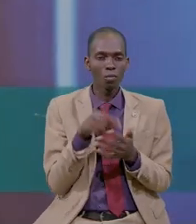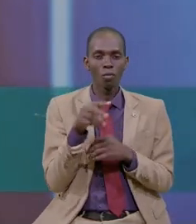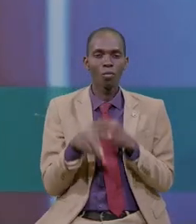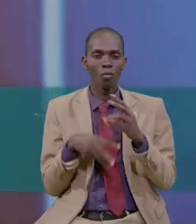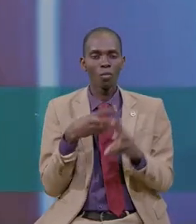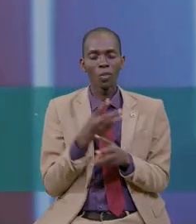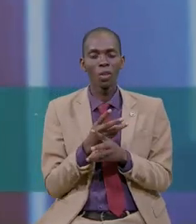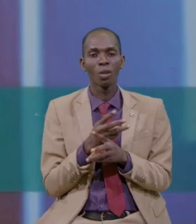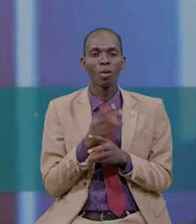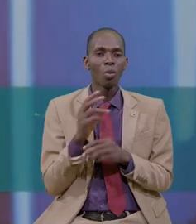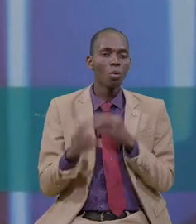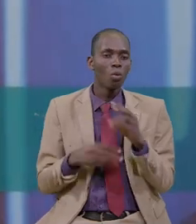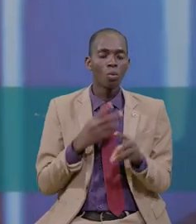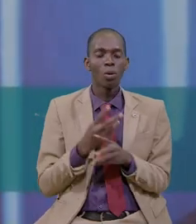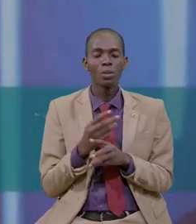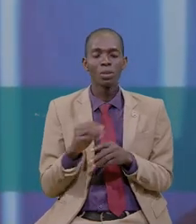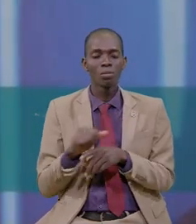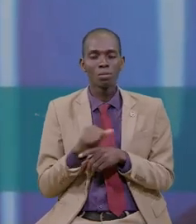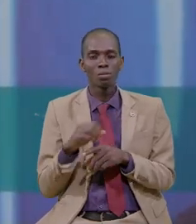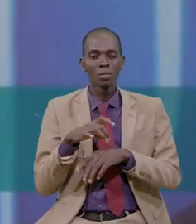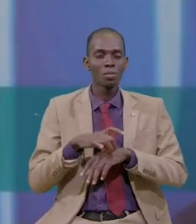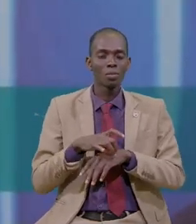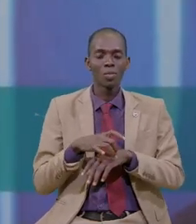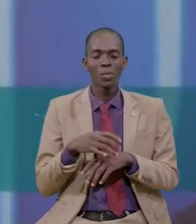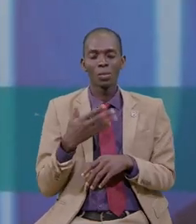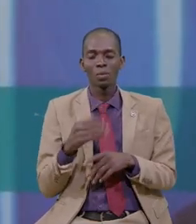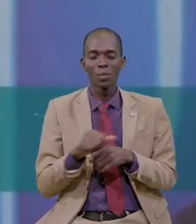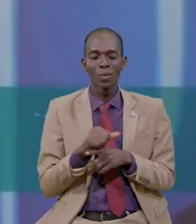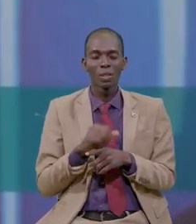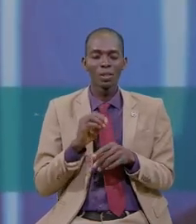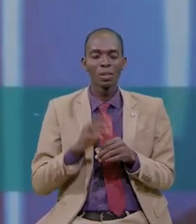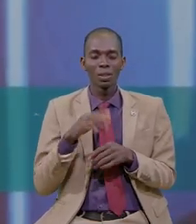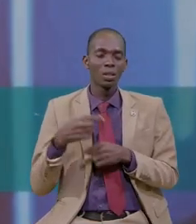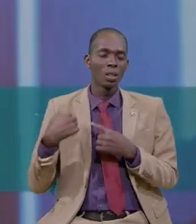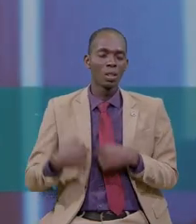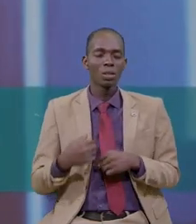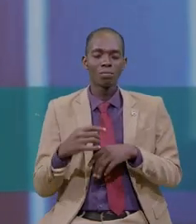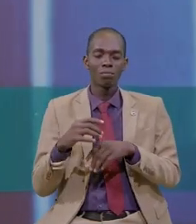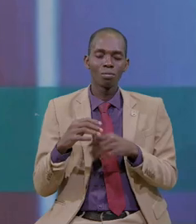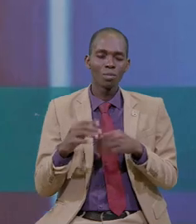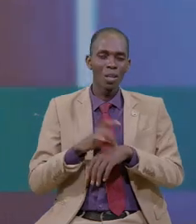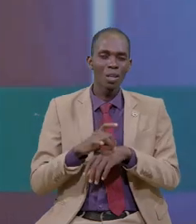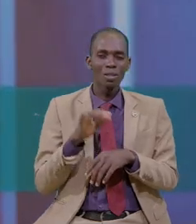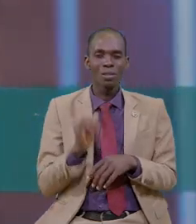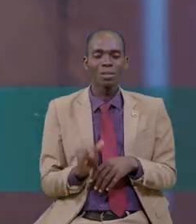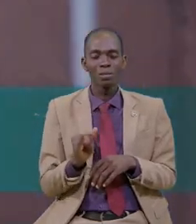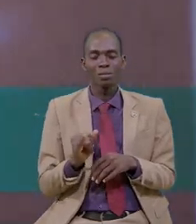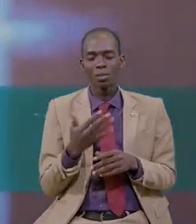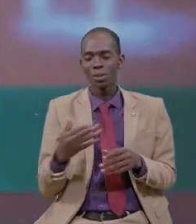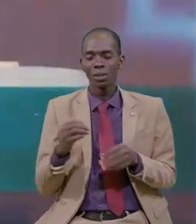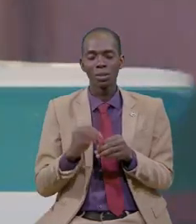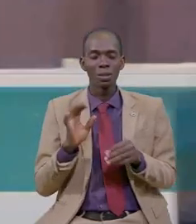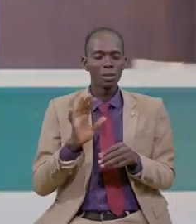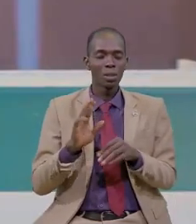du monde. La mondanité dans leur cœur, mondanité dans leur vue, mondanité dans